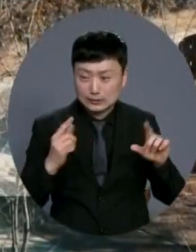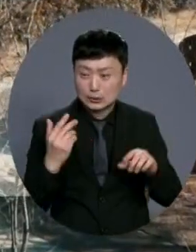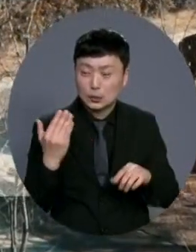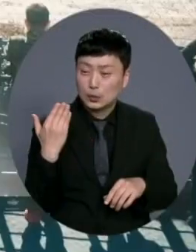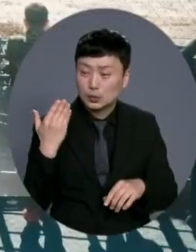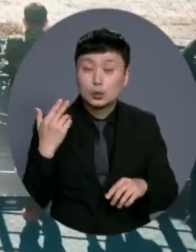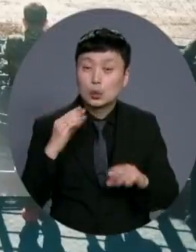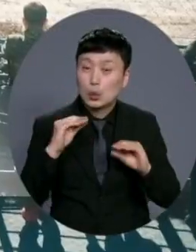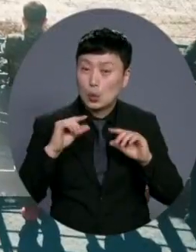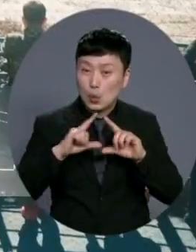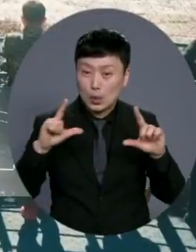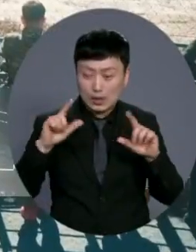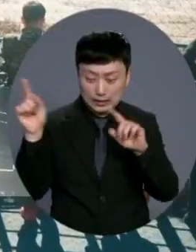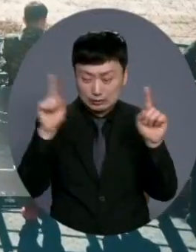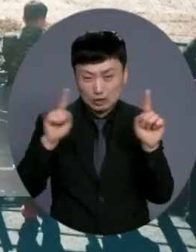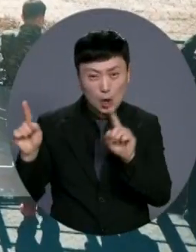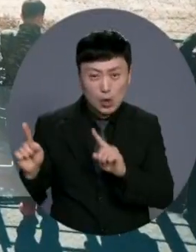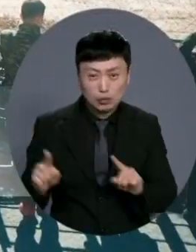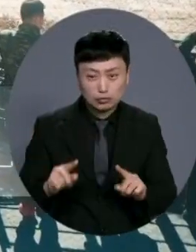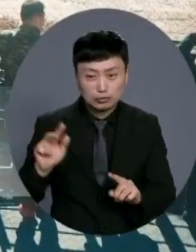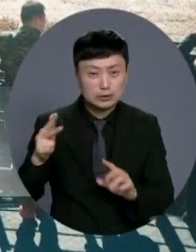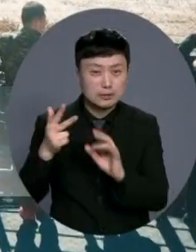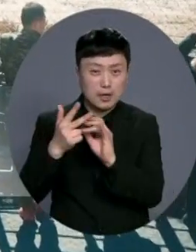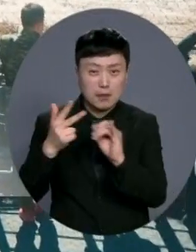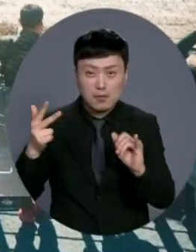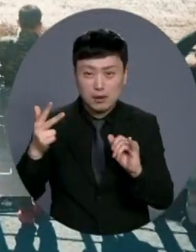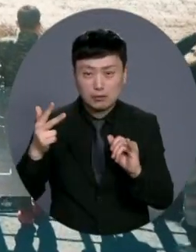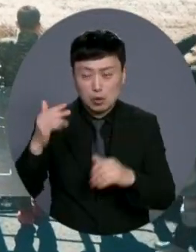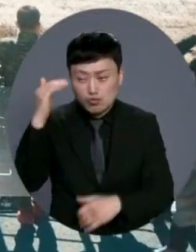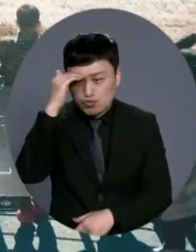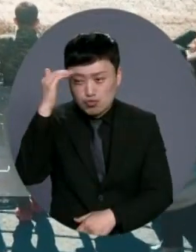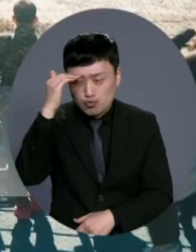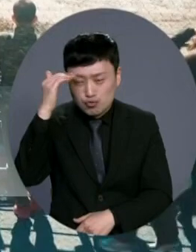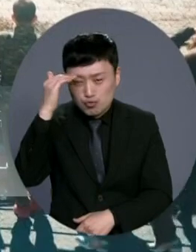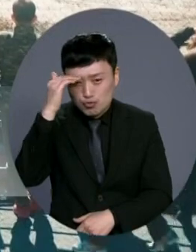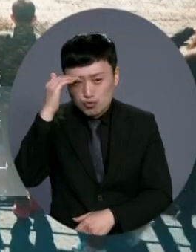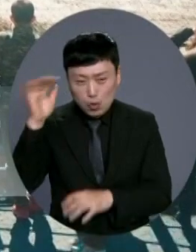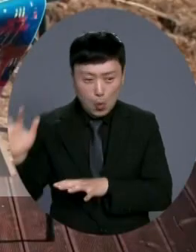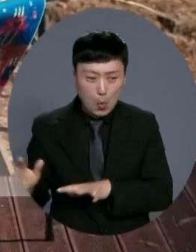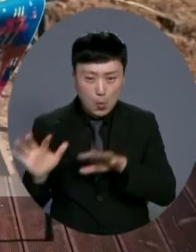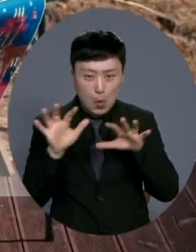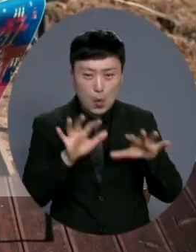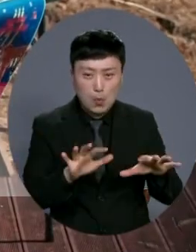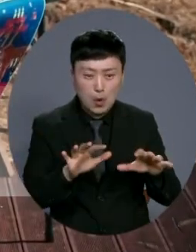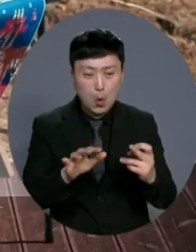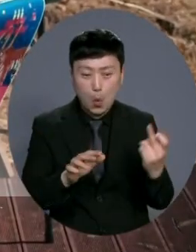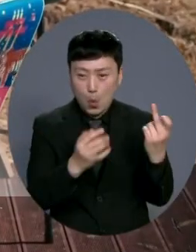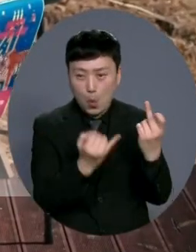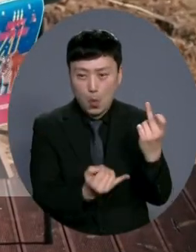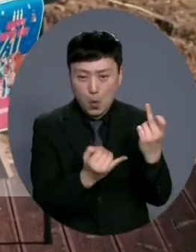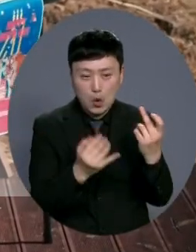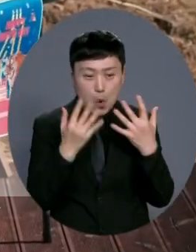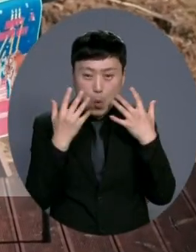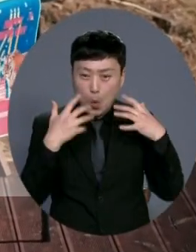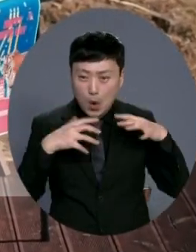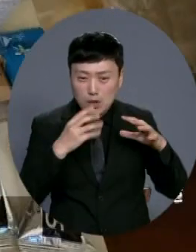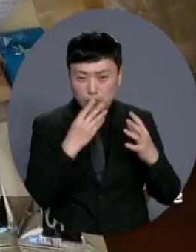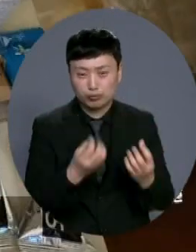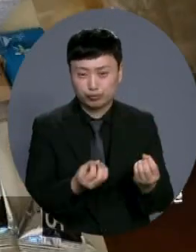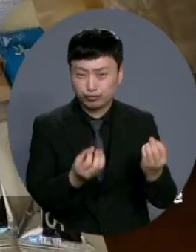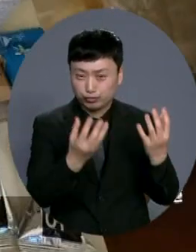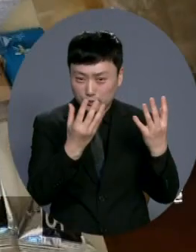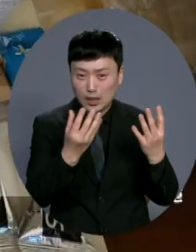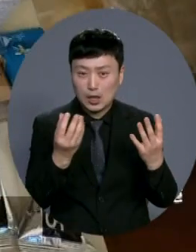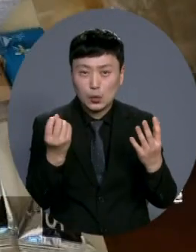토요일에는 전국 각지에서 700명에 가까운 팬과 관람객이 모여 남매에게 축하 메시지를 남기고